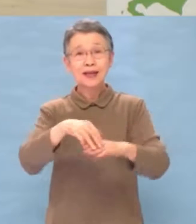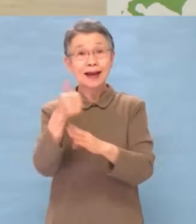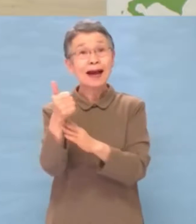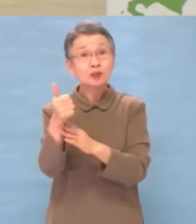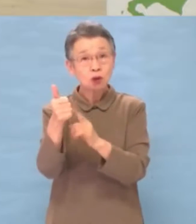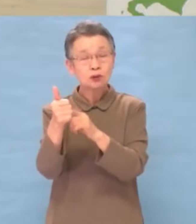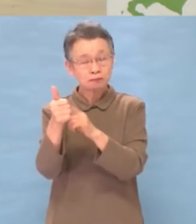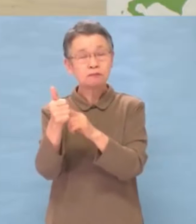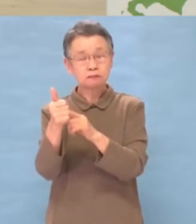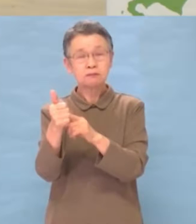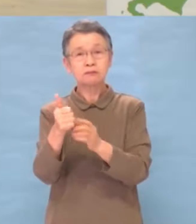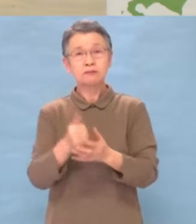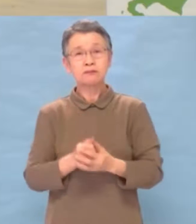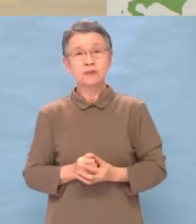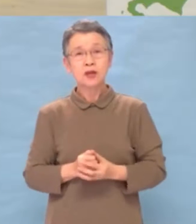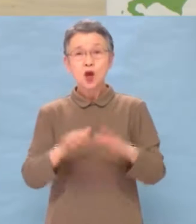吾会長がですね、